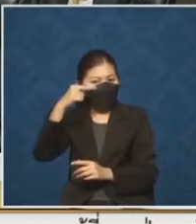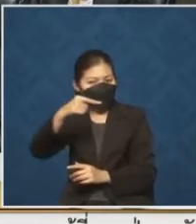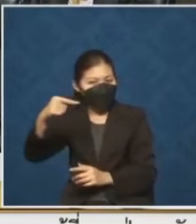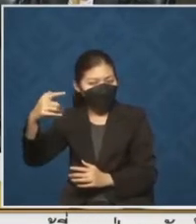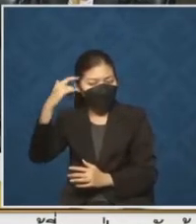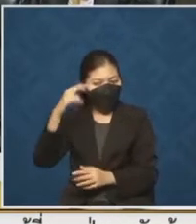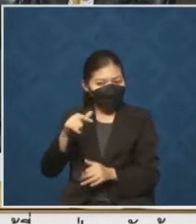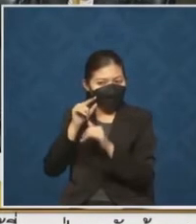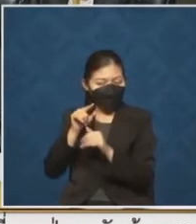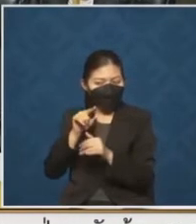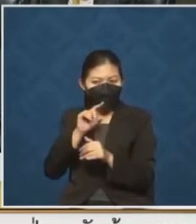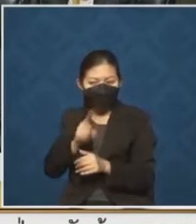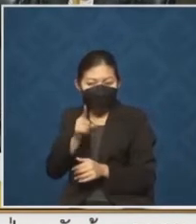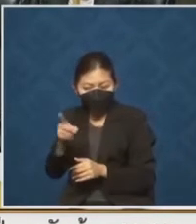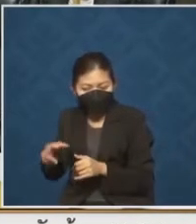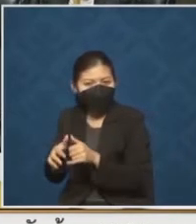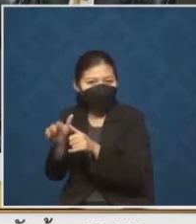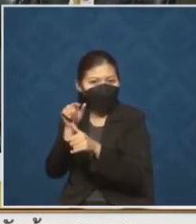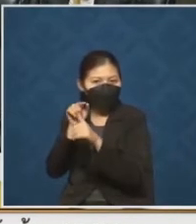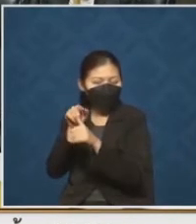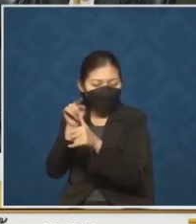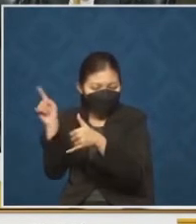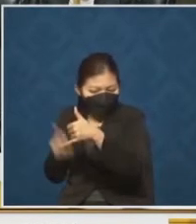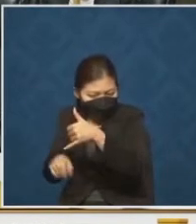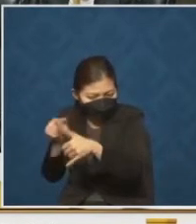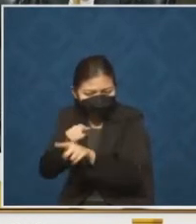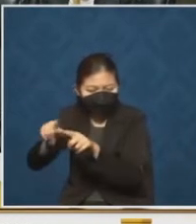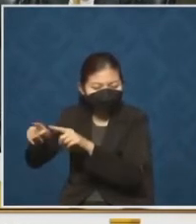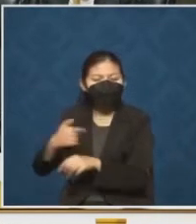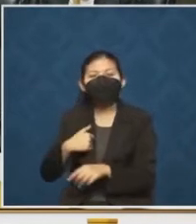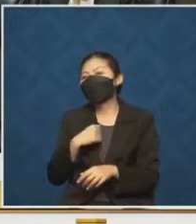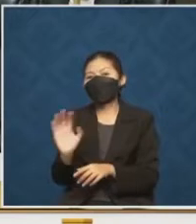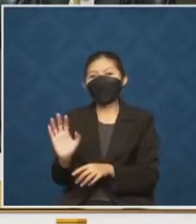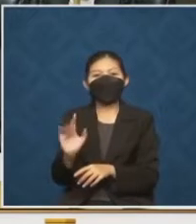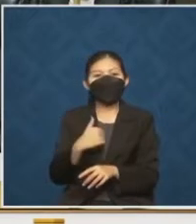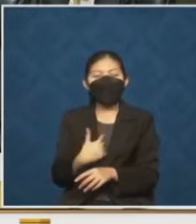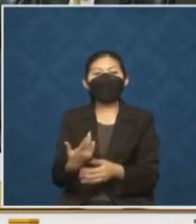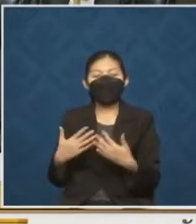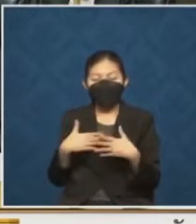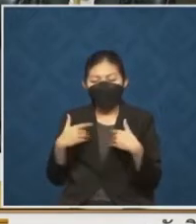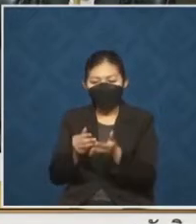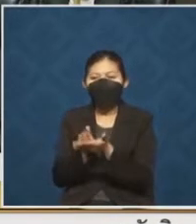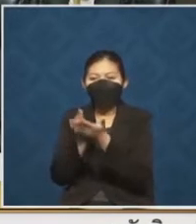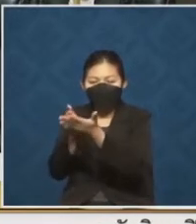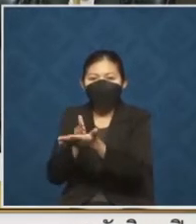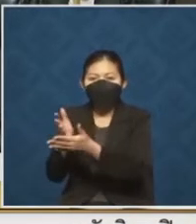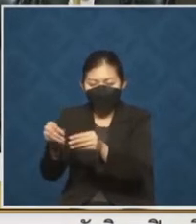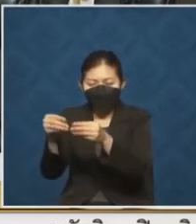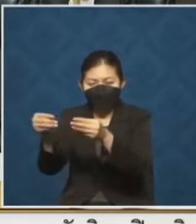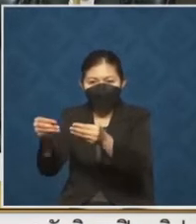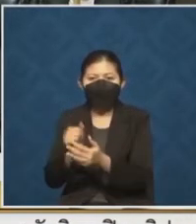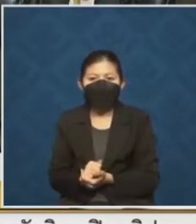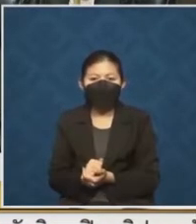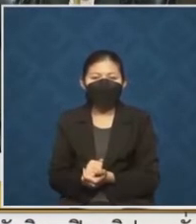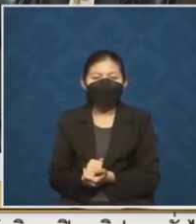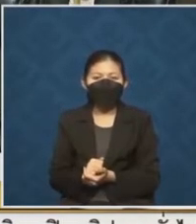สมาชิกพรรคร่วมรัฐบาลนะครับการทำหน้าที่ของผู้กับผมเป็นการทำหน้าที่ตามบทบัญญัติรัฐธรรมนูญครับไม่